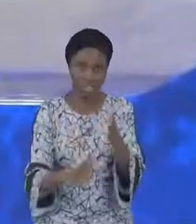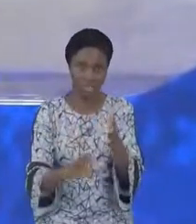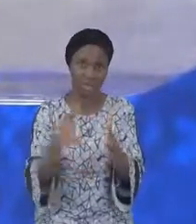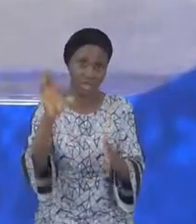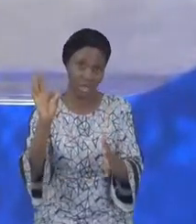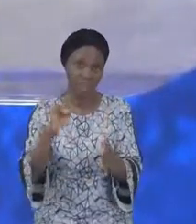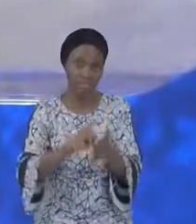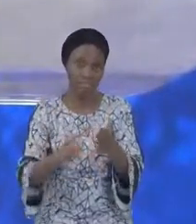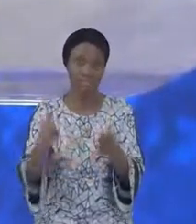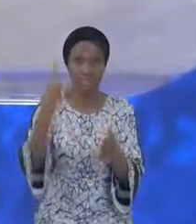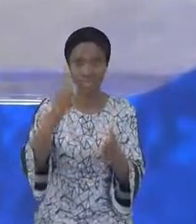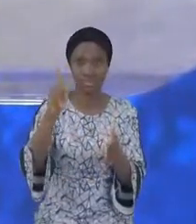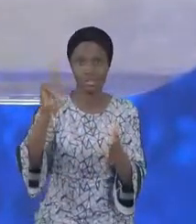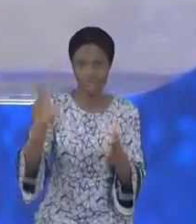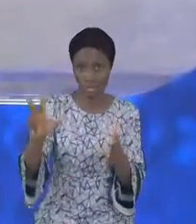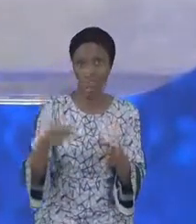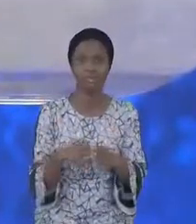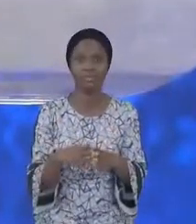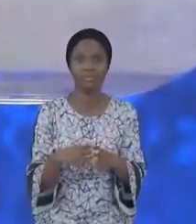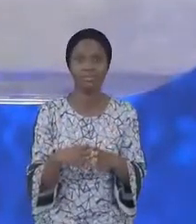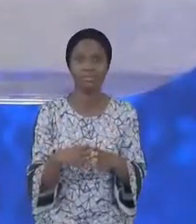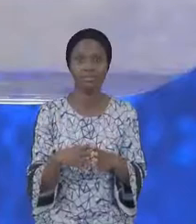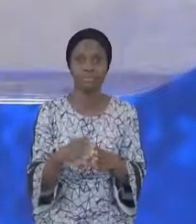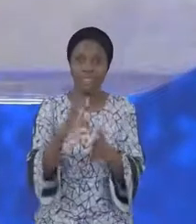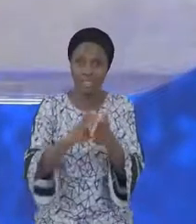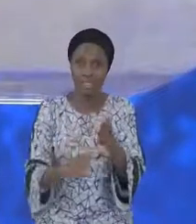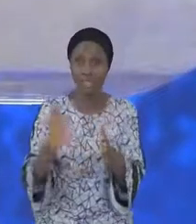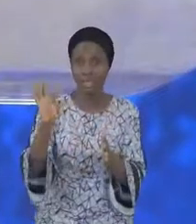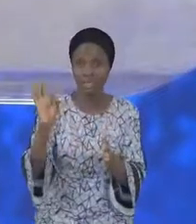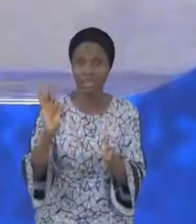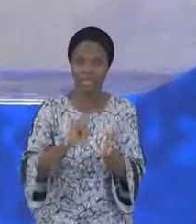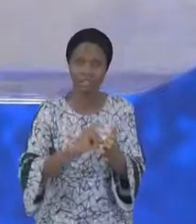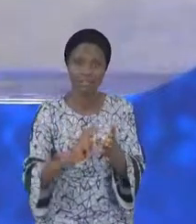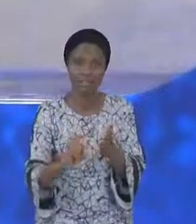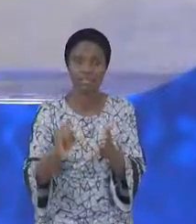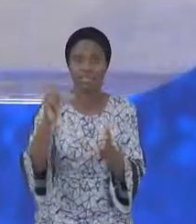Nous allons Marc 9, 23. Marc 9, 23.